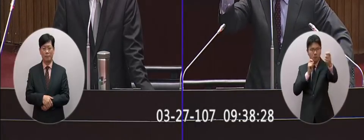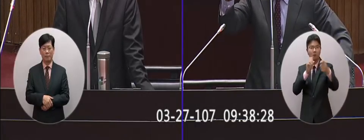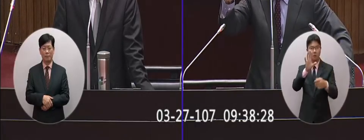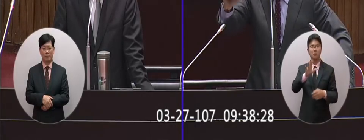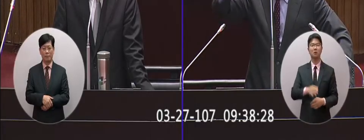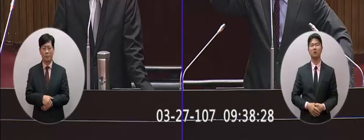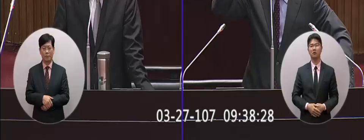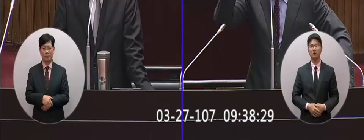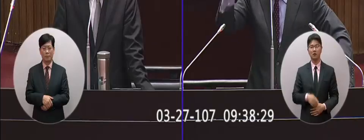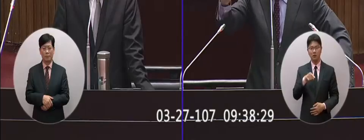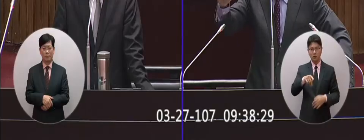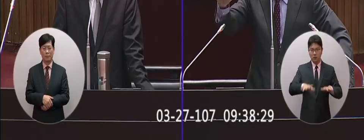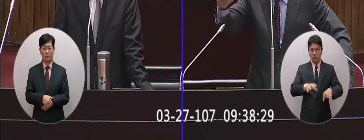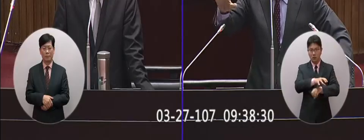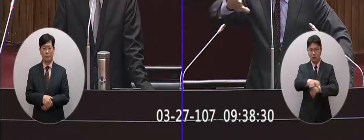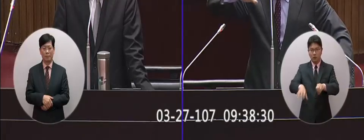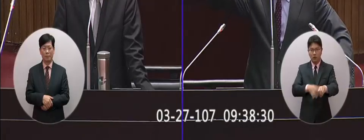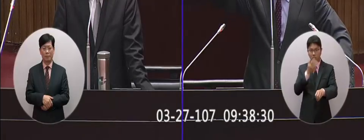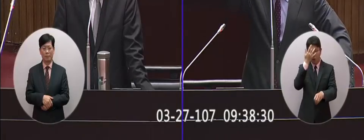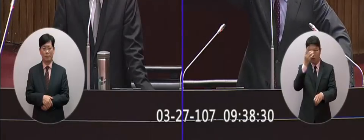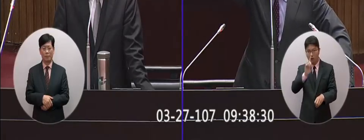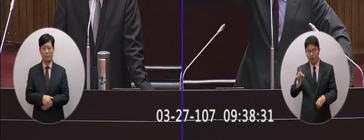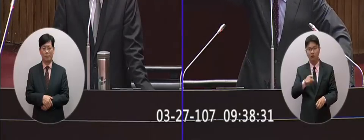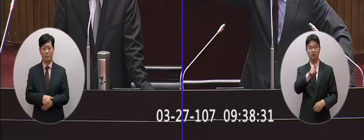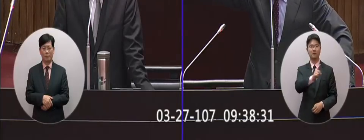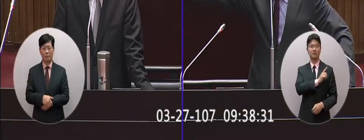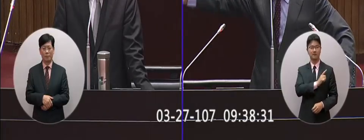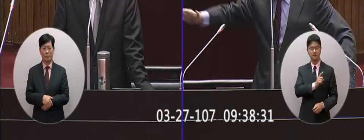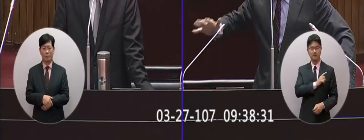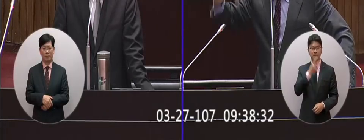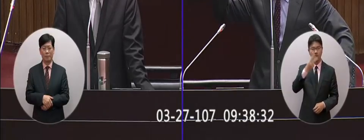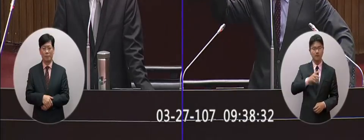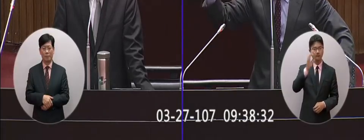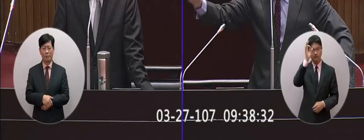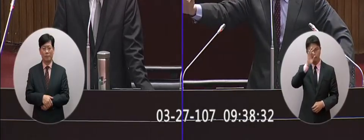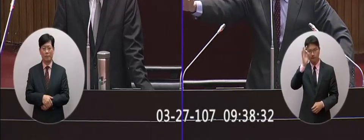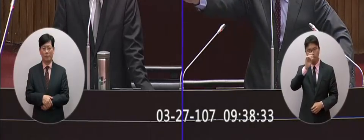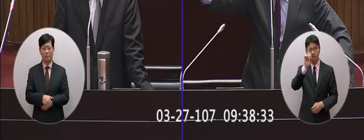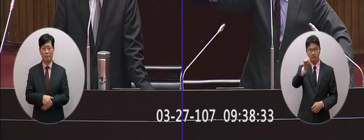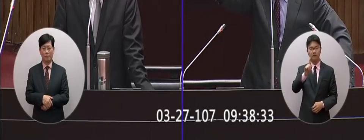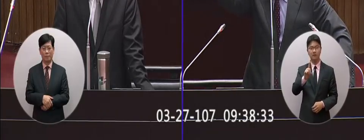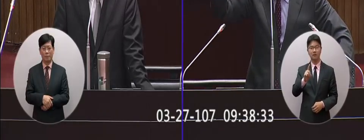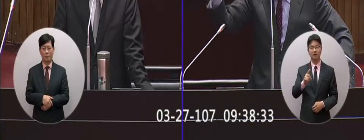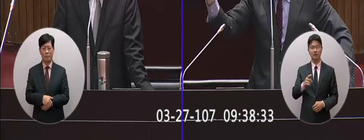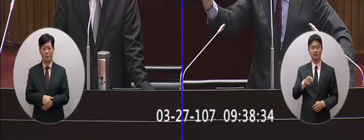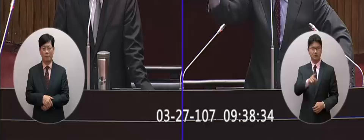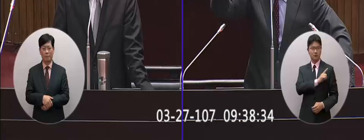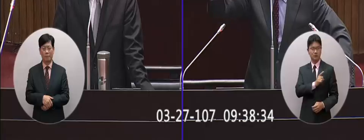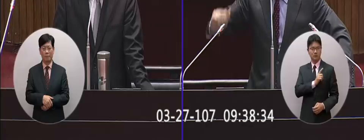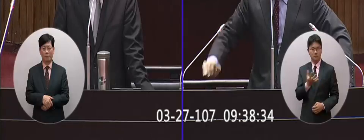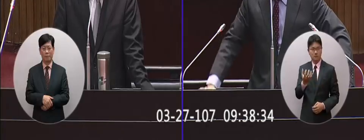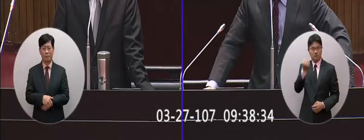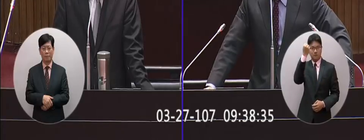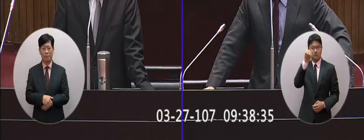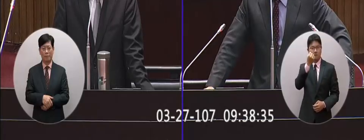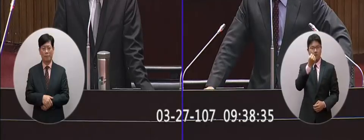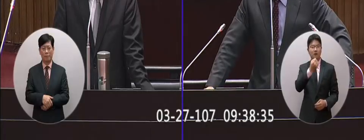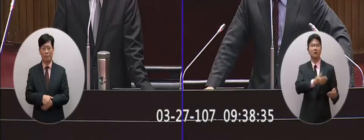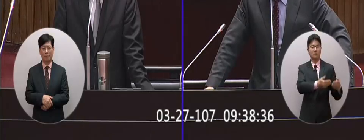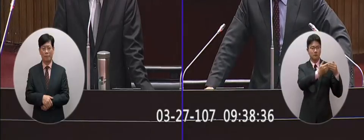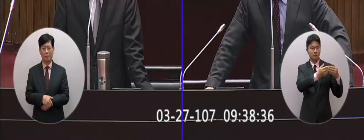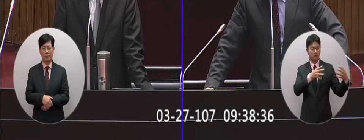的里面，他能去造出一个世界的强权，要跟他来谈